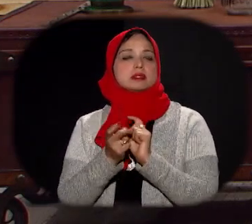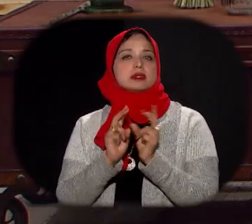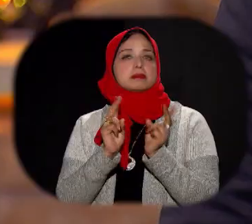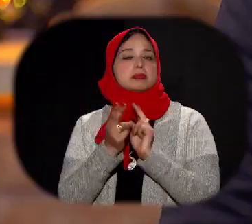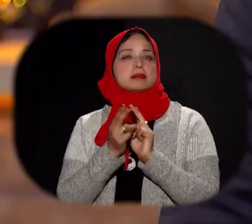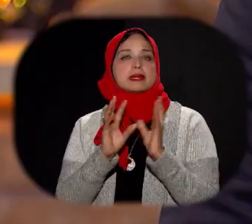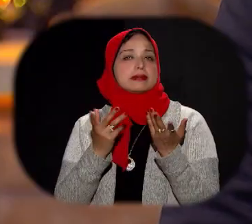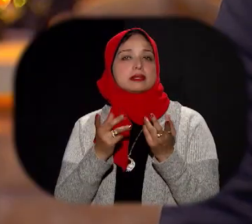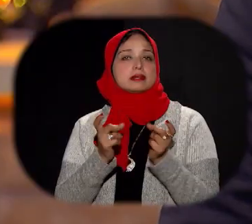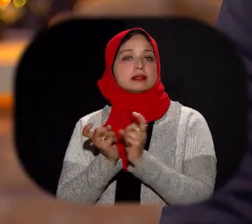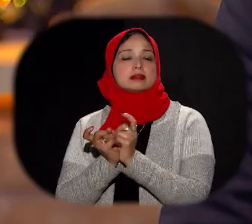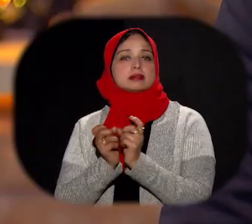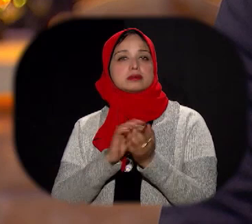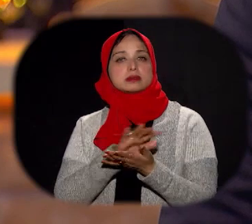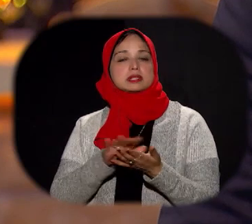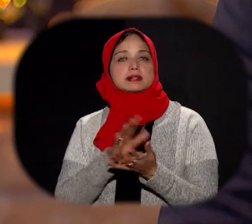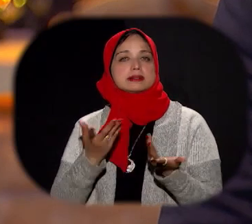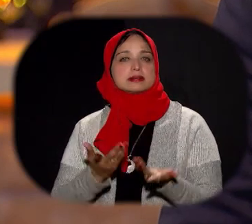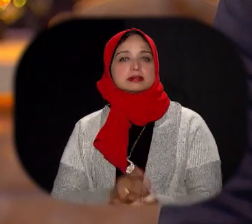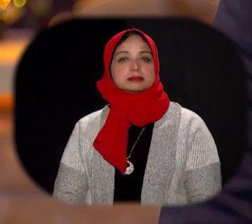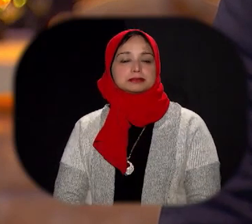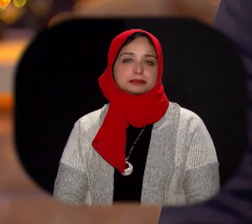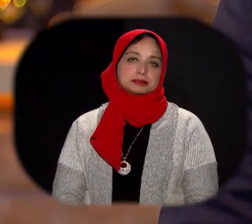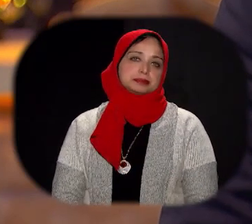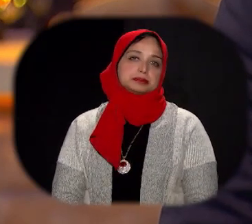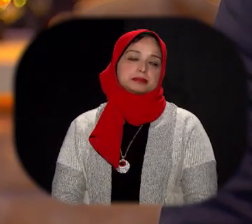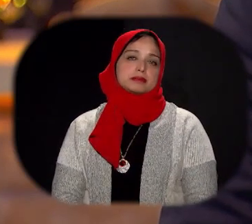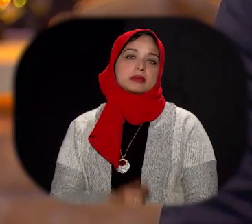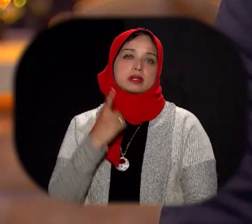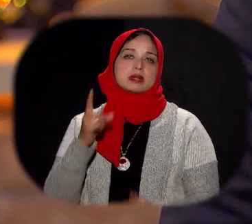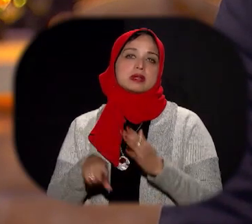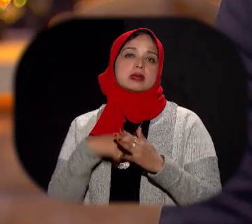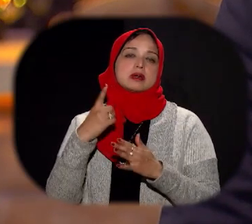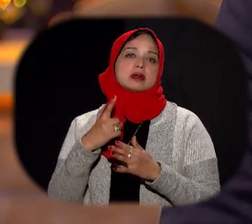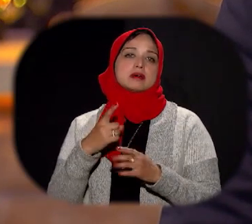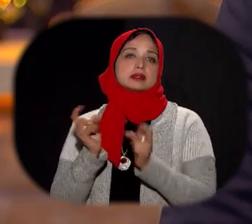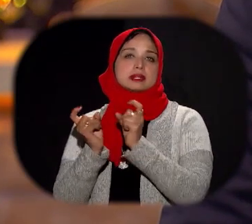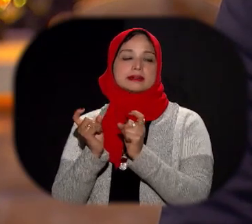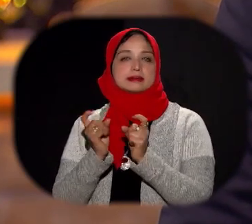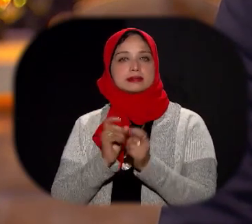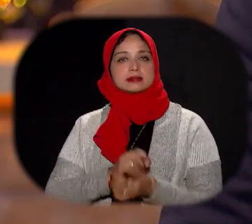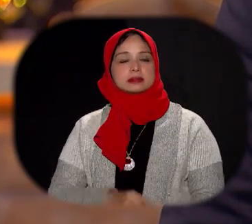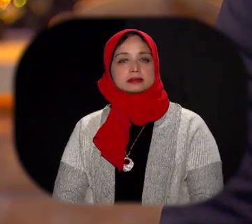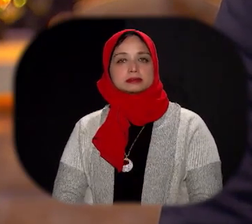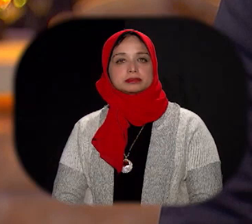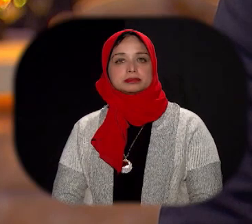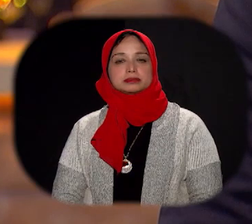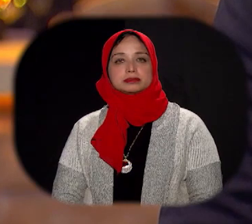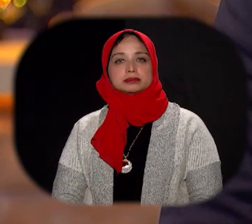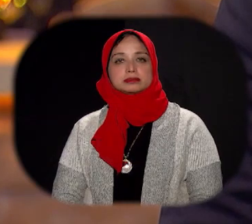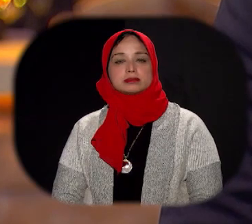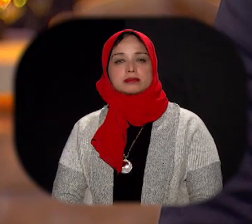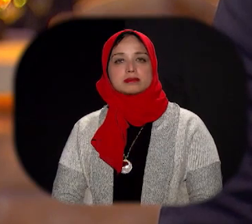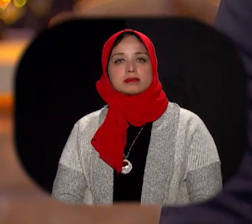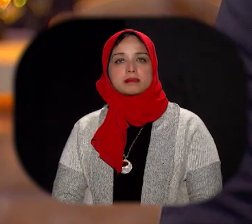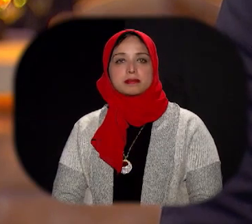ننت الكتب لازم يكون معانا حقوق نشر الكتب دي ام فكان اول تحدي بالنسبه لنا هنروح نوقع اتفاقيات